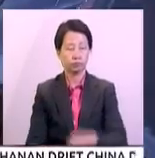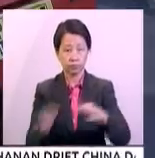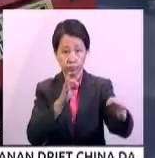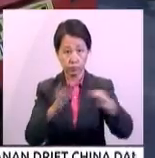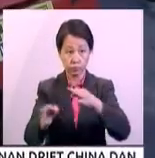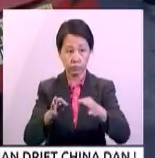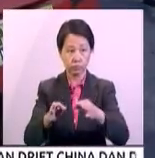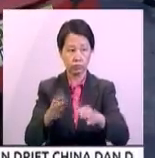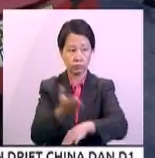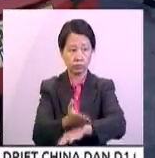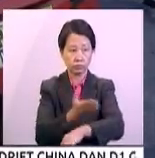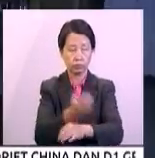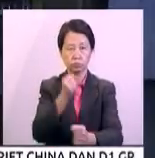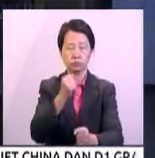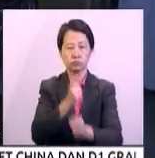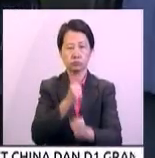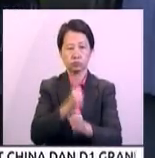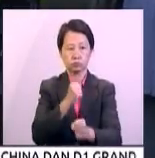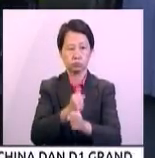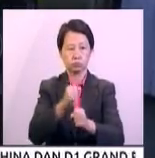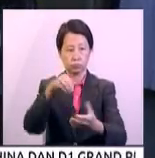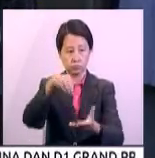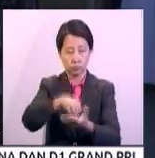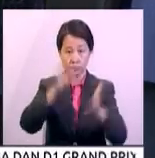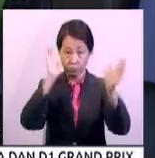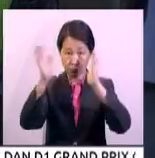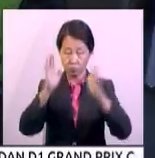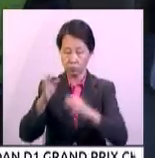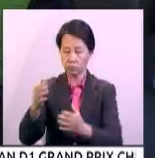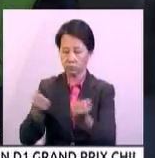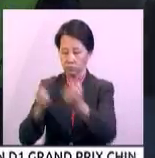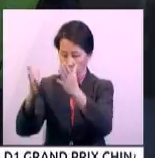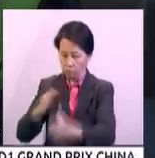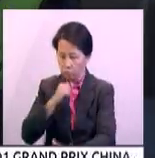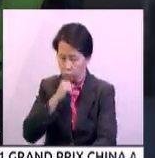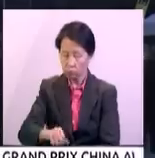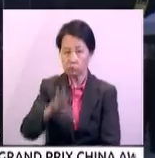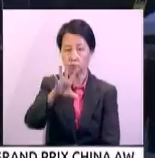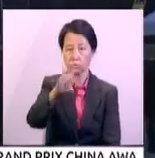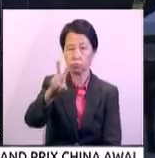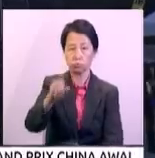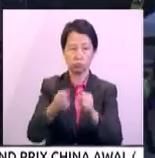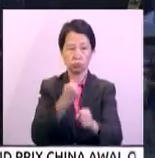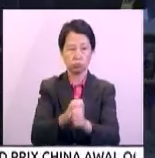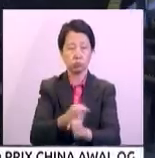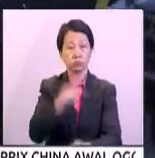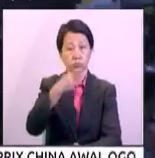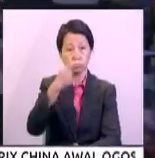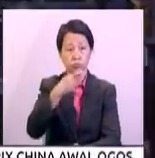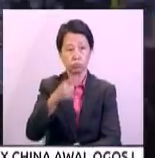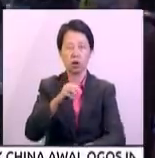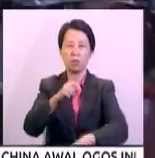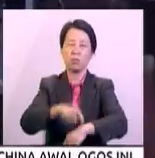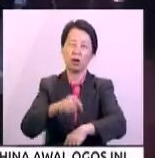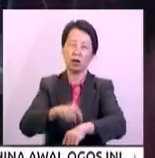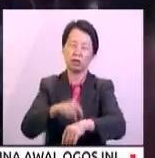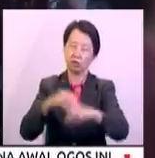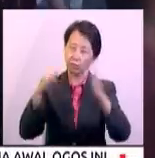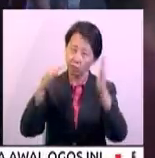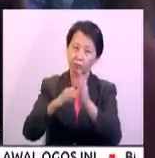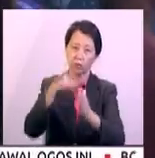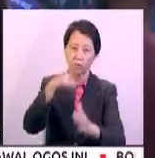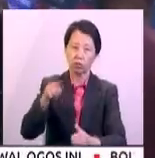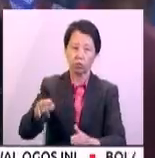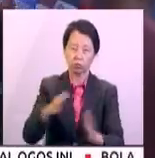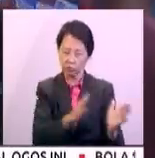lanjut mengenai perkembangan kerjaya di Malaysia, pelumba berusia 42 tahun ini berkata kekangan masa menjadi satu halangan